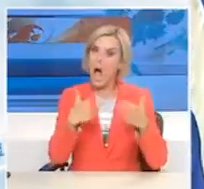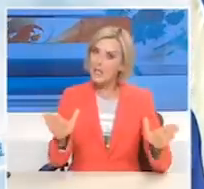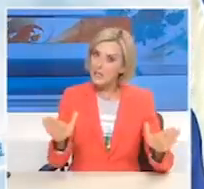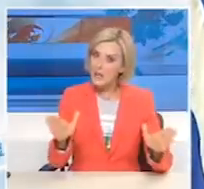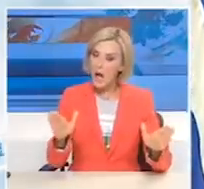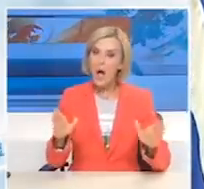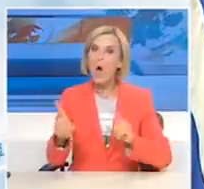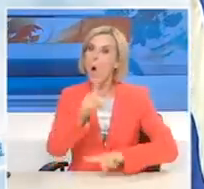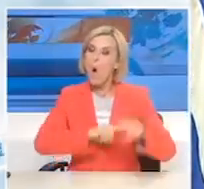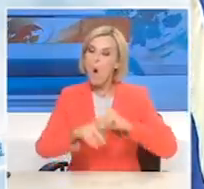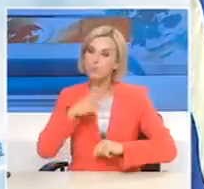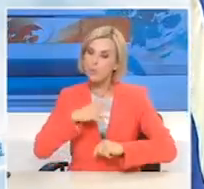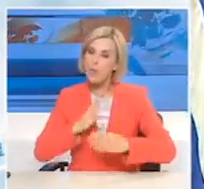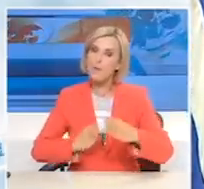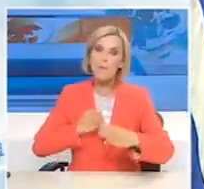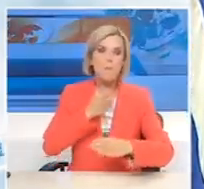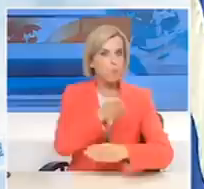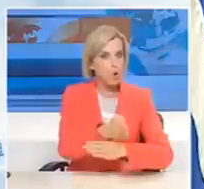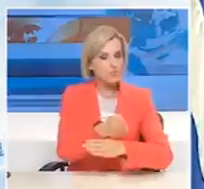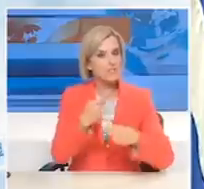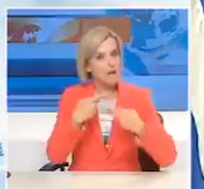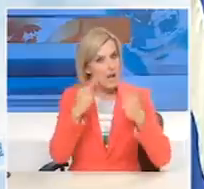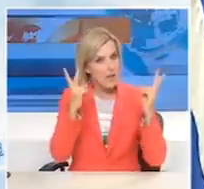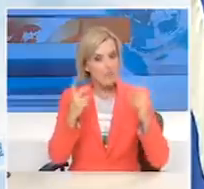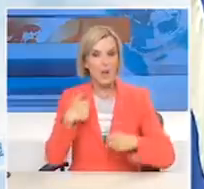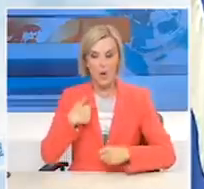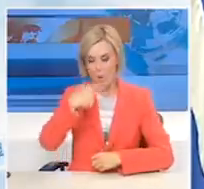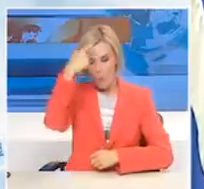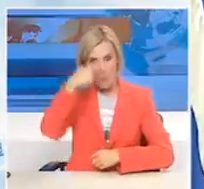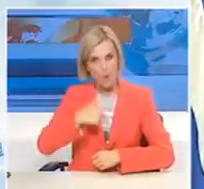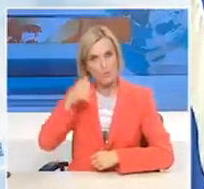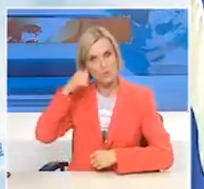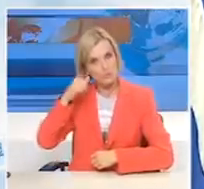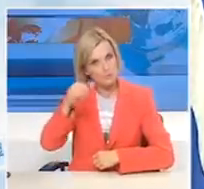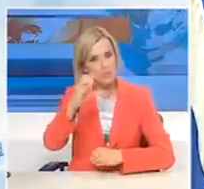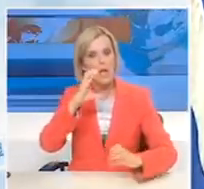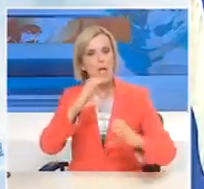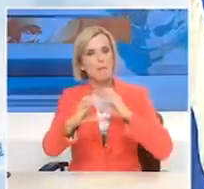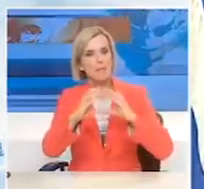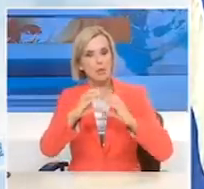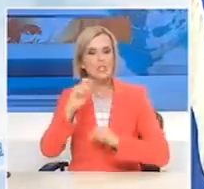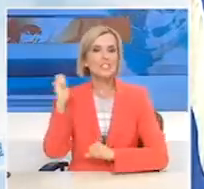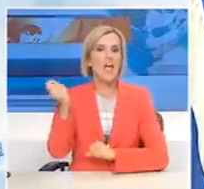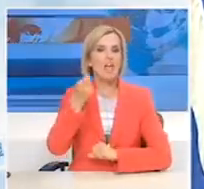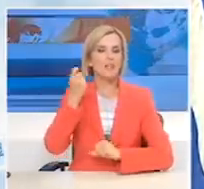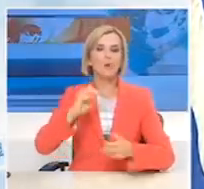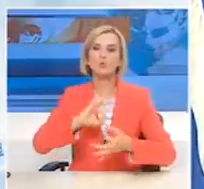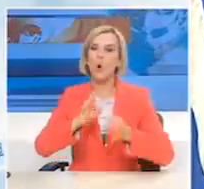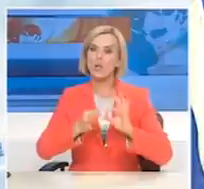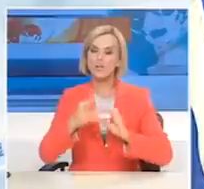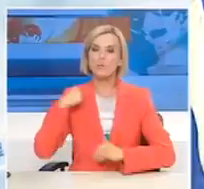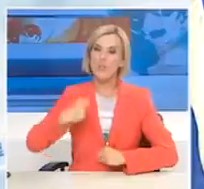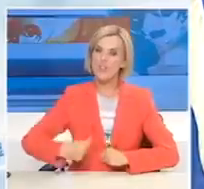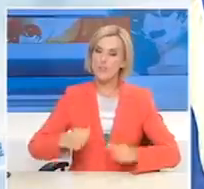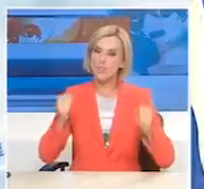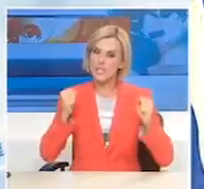προσβάσιμα σε οποιονδήποτε τα επιθυμήσει. Από ό,τι γνωρίζω, επειδή έχω επικοινωνήσει για αυτό το θέμα και με τον Εθνικό Οργανισμό Δημόσιας Υγείας πολλές φορές, υπάρχει μια